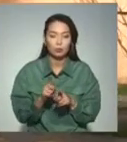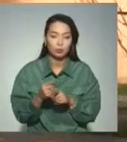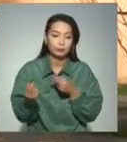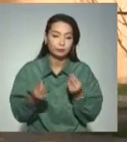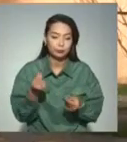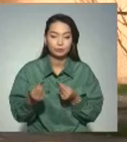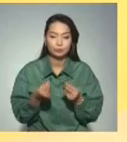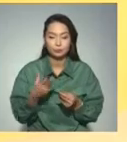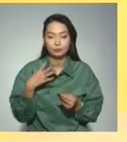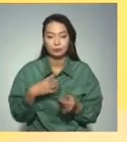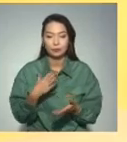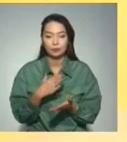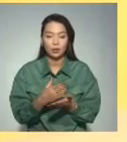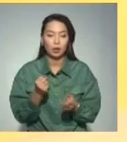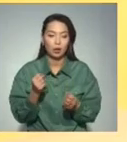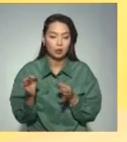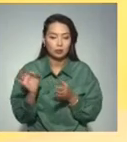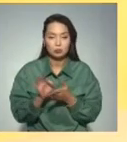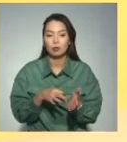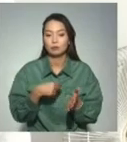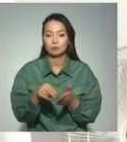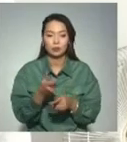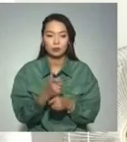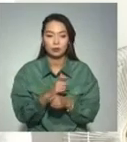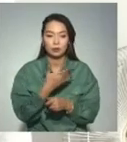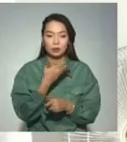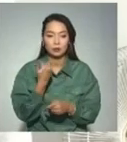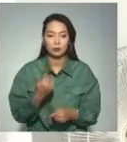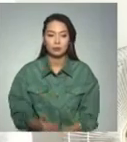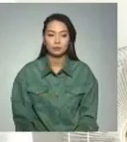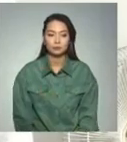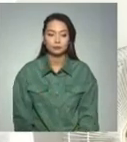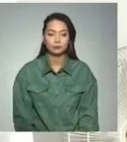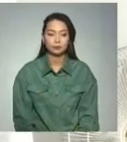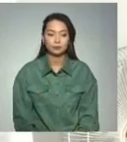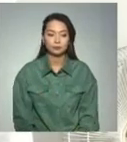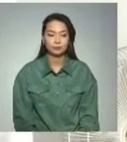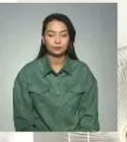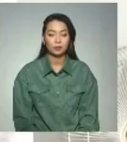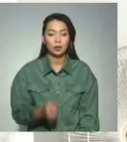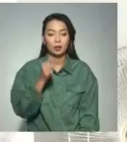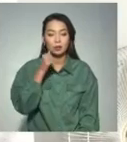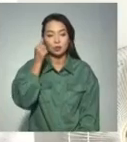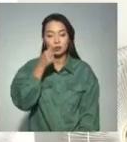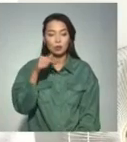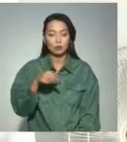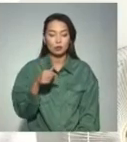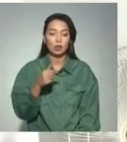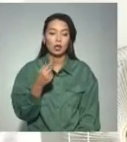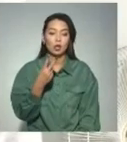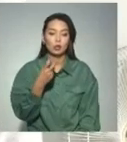алады дейді. Ал нақты ақшаға сатып алатындар жоқтың қасы. Өткен жылмен салыстырғанда биылдық бағасы 200 мыңнан 400 мыңға